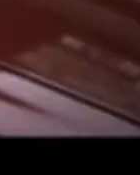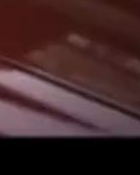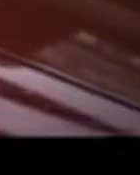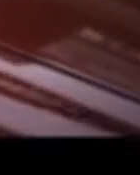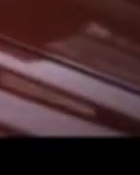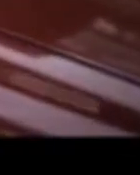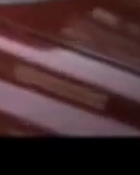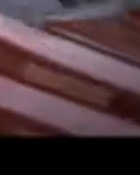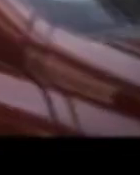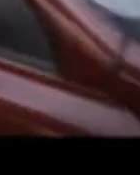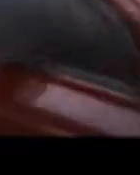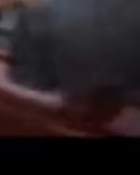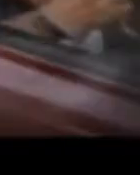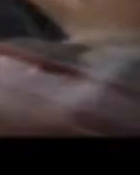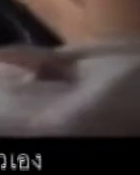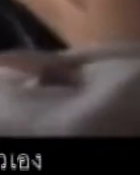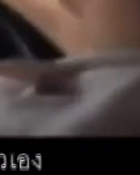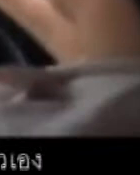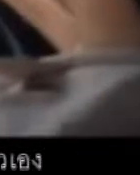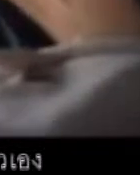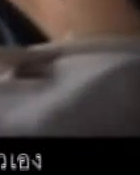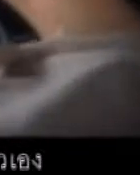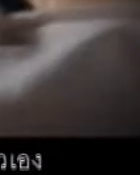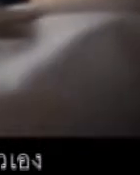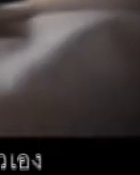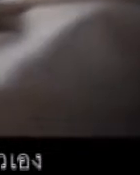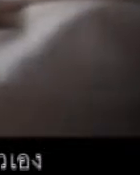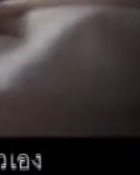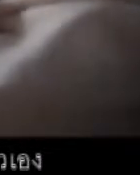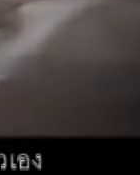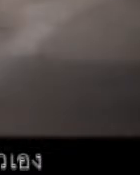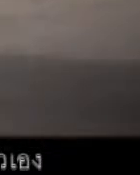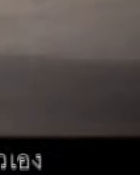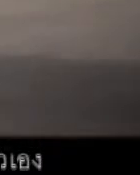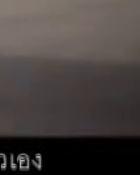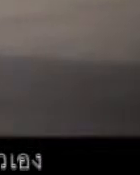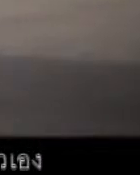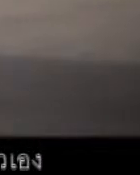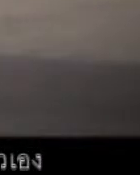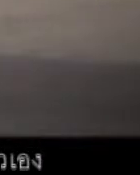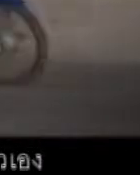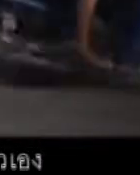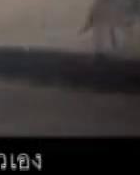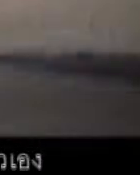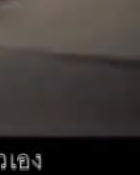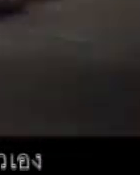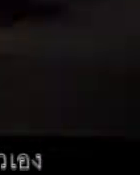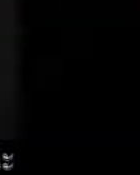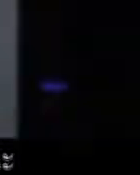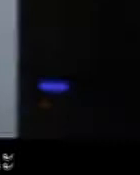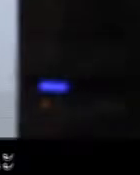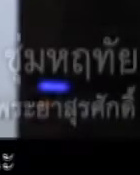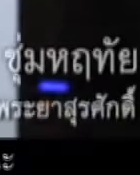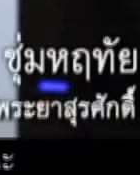จนวันนี้ก็ขับรถยนต์มาทำงานเองแล้วซื้อเองทุกอย่างเก็บเงินไปดาวเองผ่อนเองด้วยตัวเ